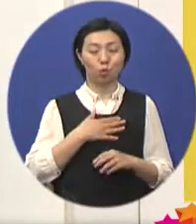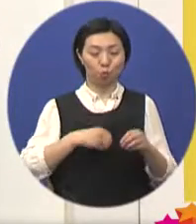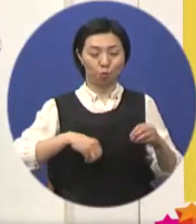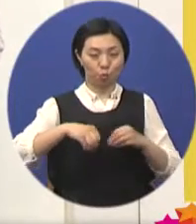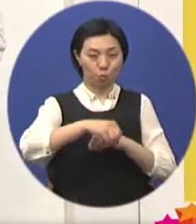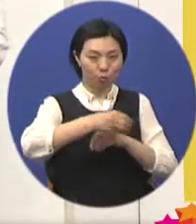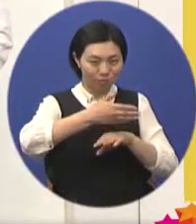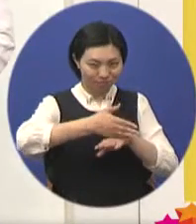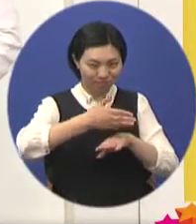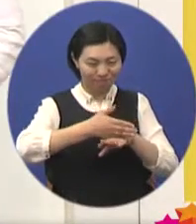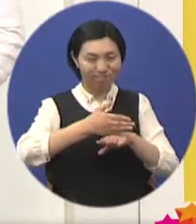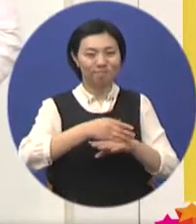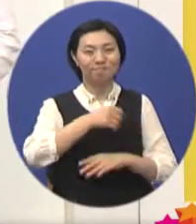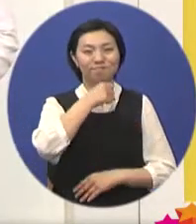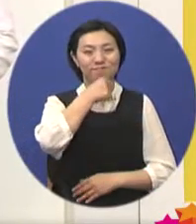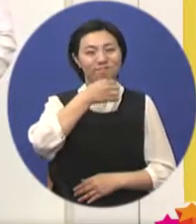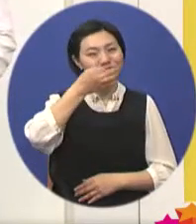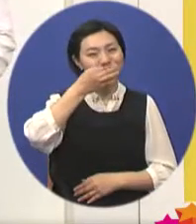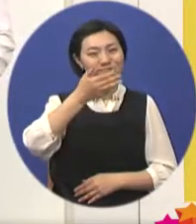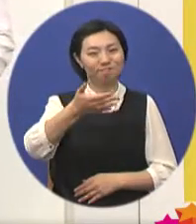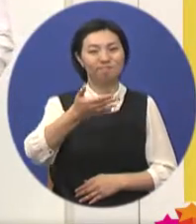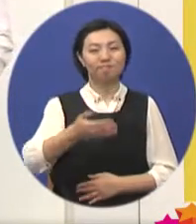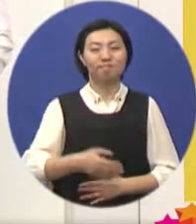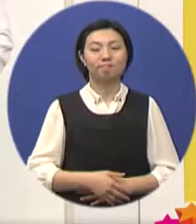감사하죠. 네, 점수 보겠습니다. 네.